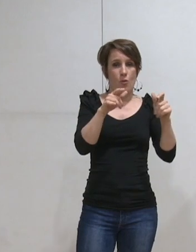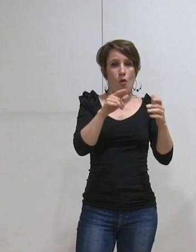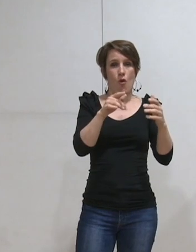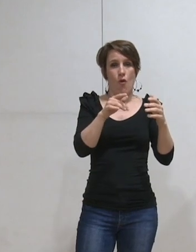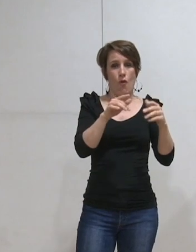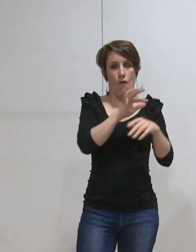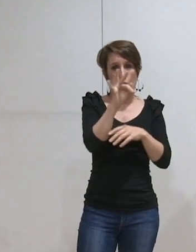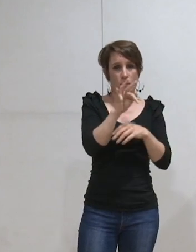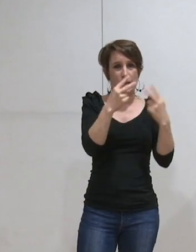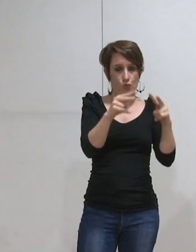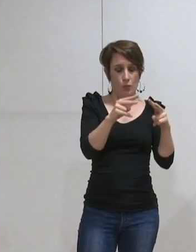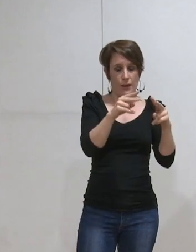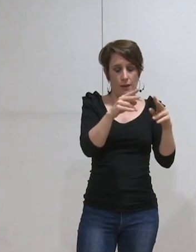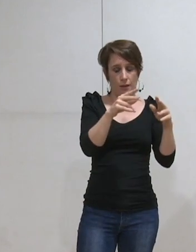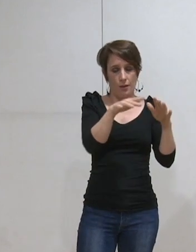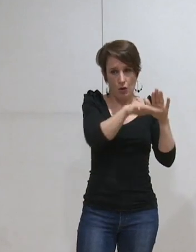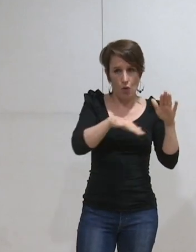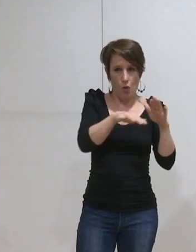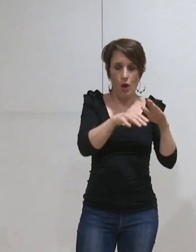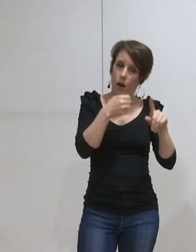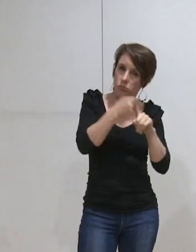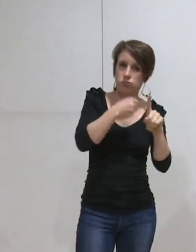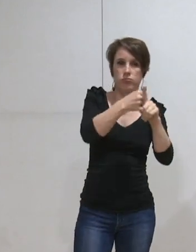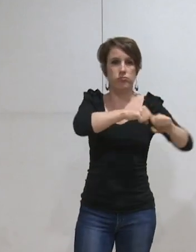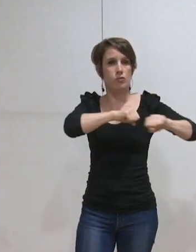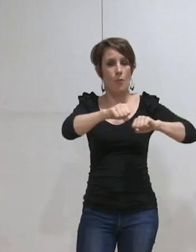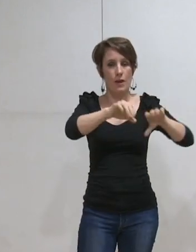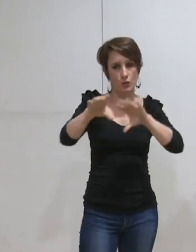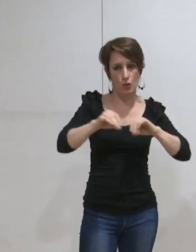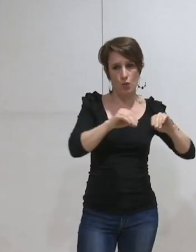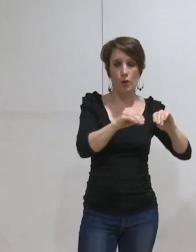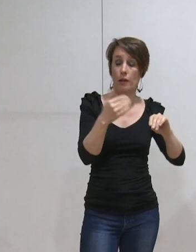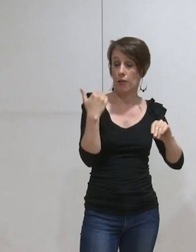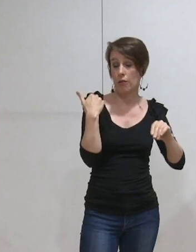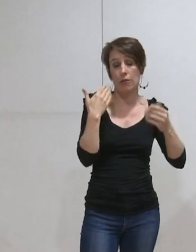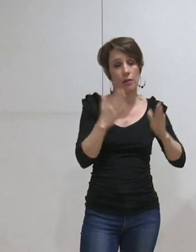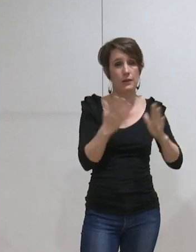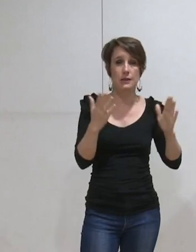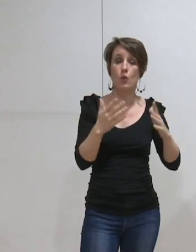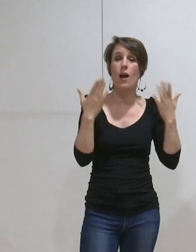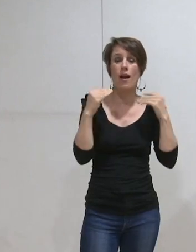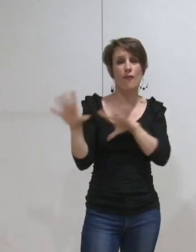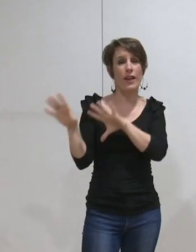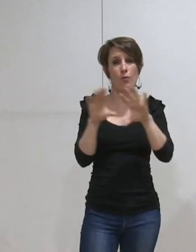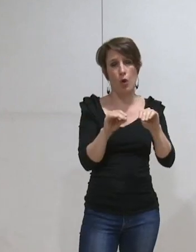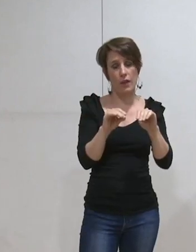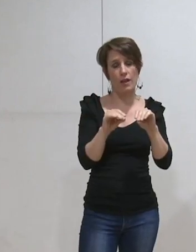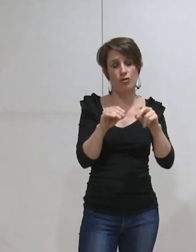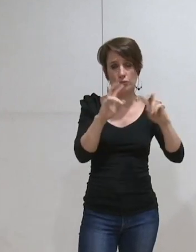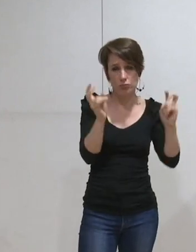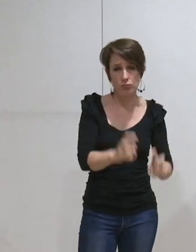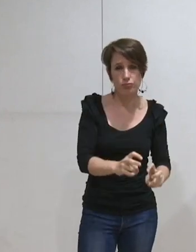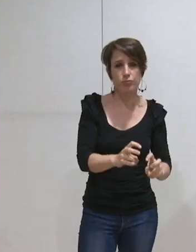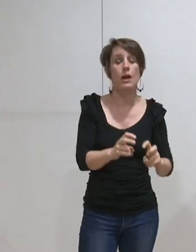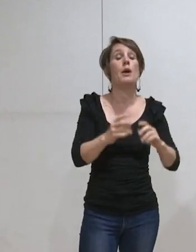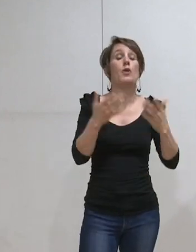du logement et a décidé récemment une baisse des frais de portage du foncier et donc une baisse des prix du foncier